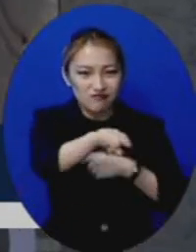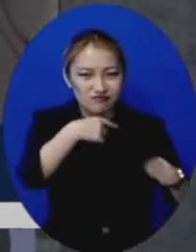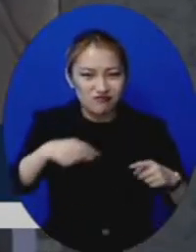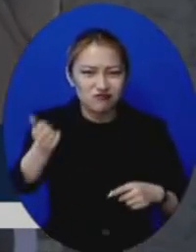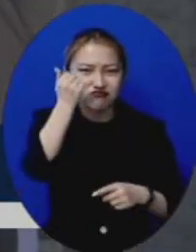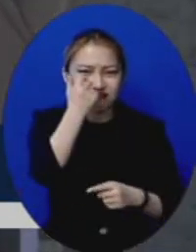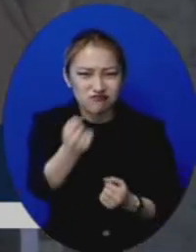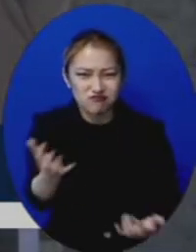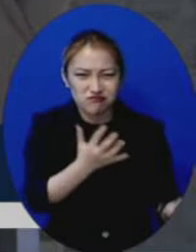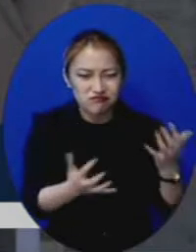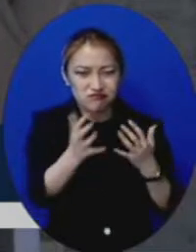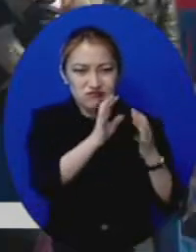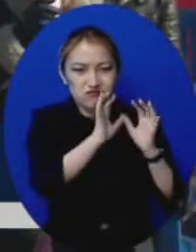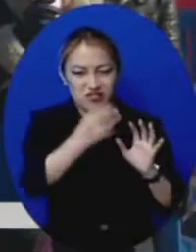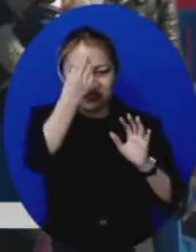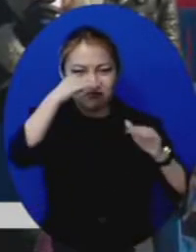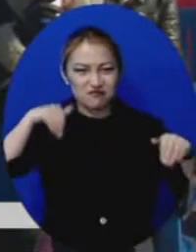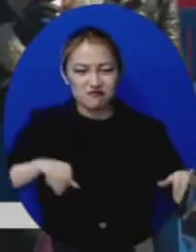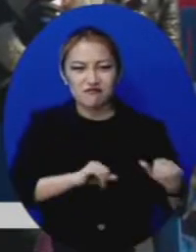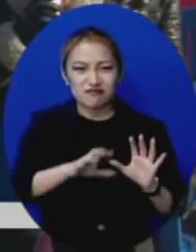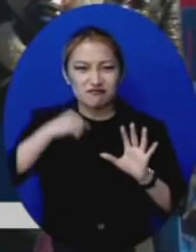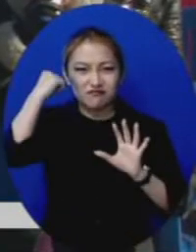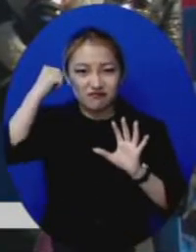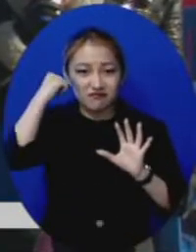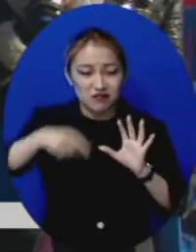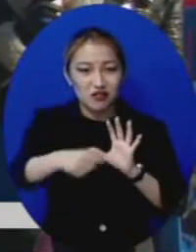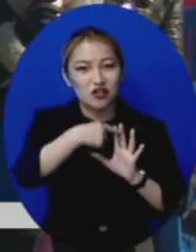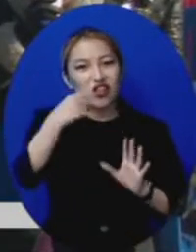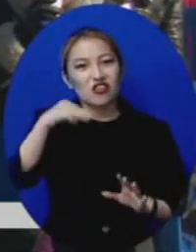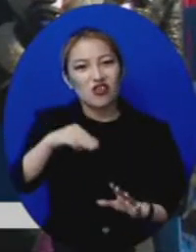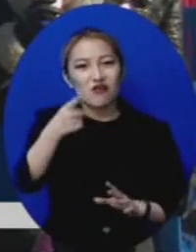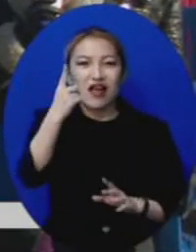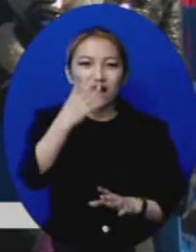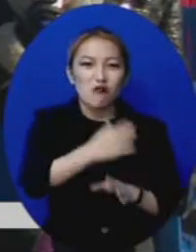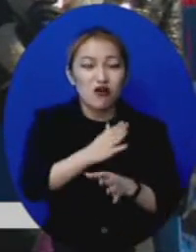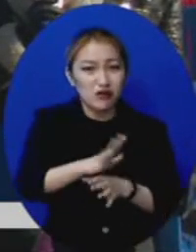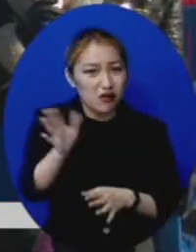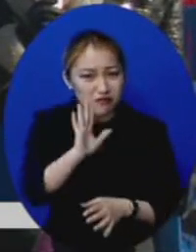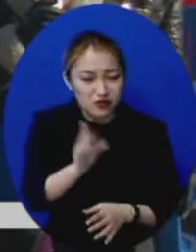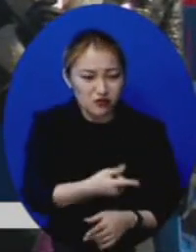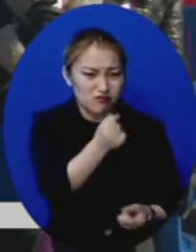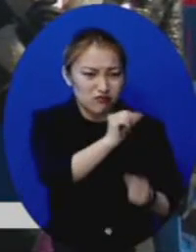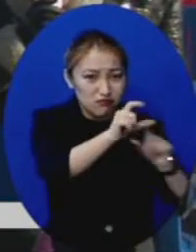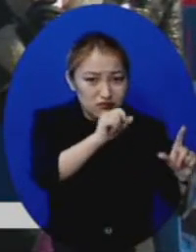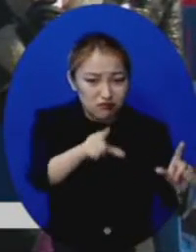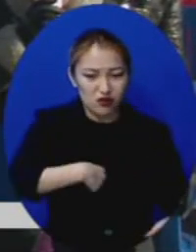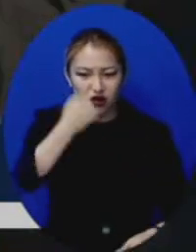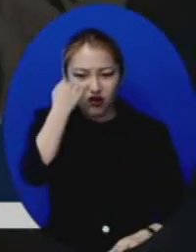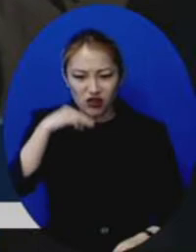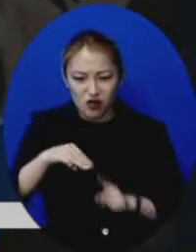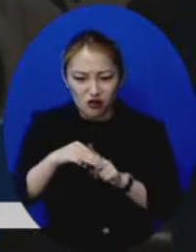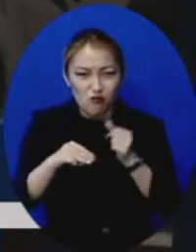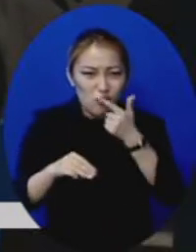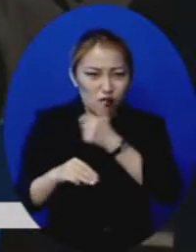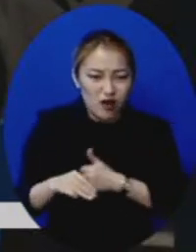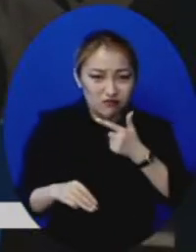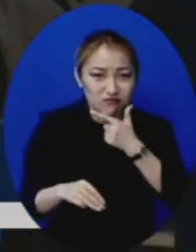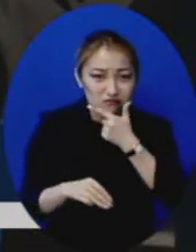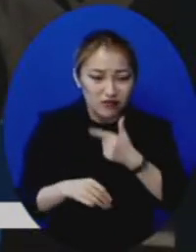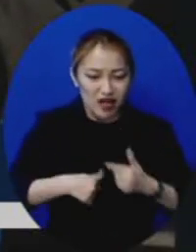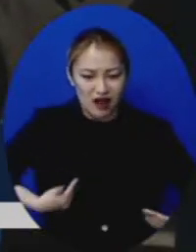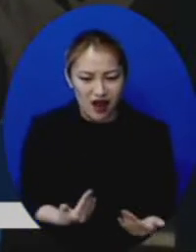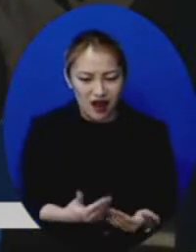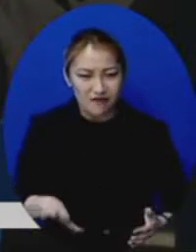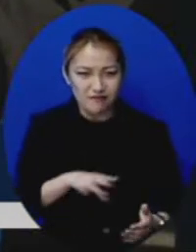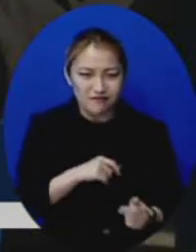зорьё иржээ. Тэд зөвхөн тэтгэврийн зөрүүг арилгахыг шаардсангүй учир нь үнийн өсөлтөөс болж ахмадуудын тэтгэвэр цаас уусан өнөөдөр авч байгаа тэтгэвэр амжилт